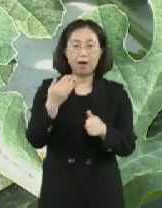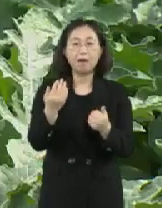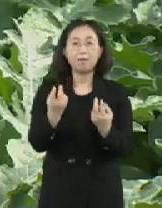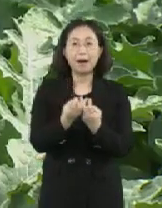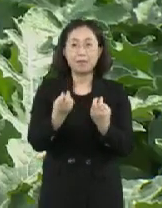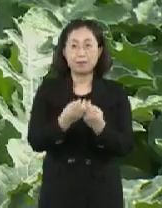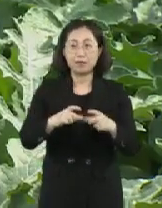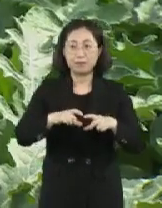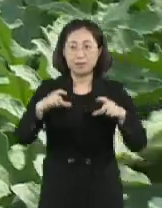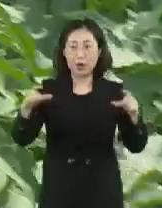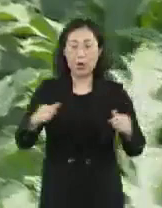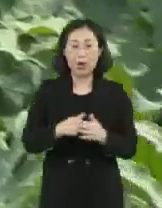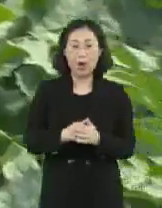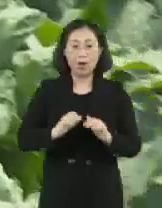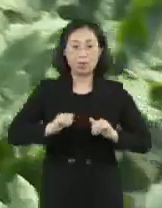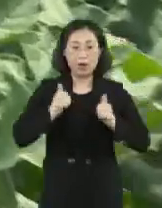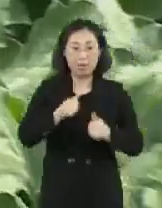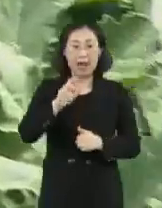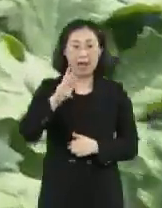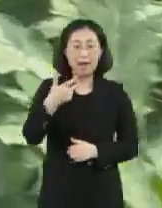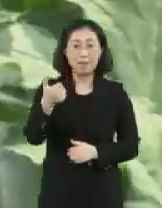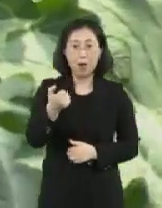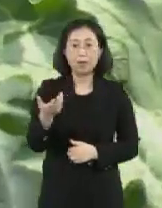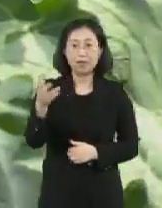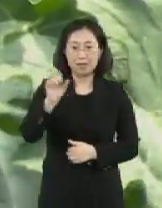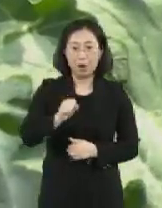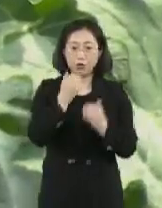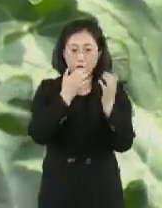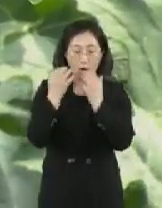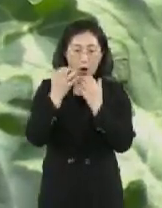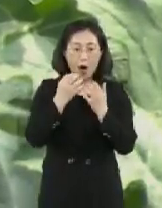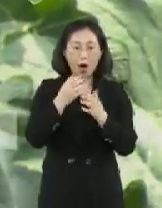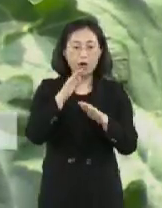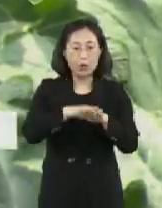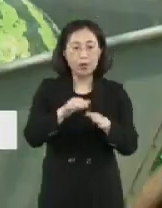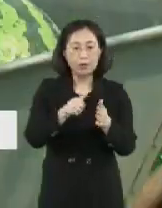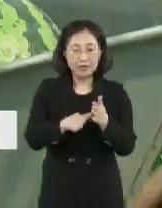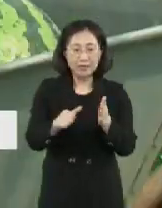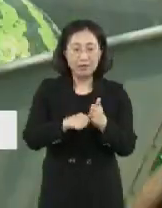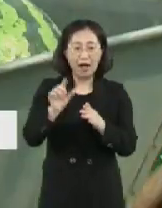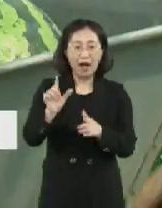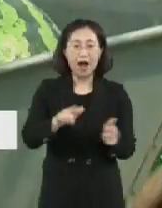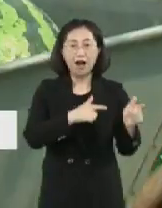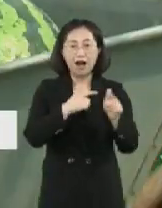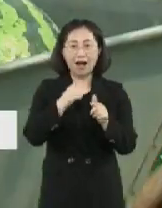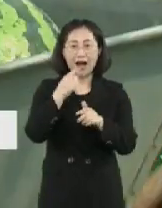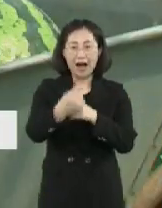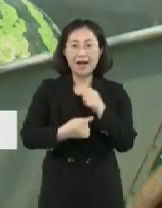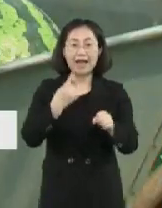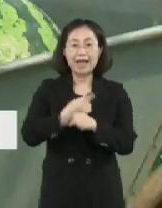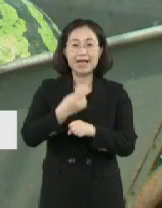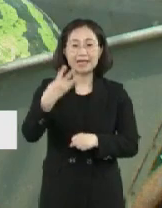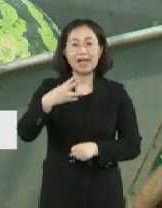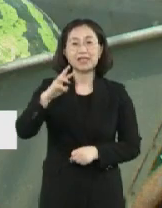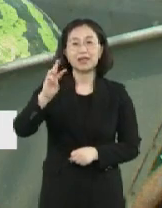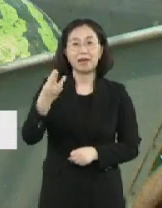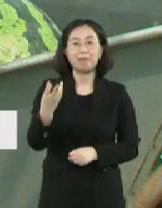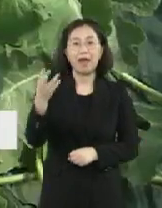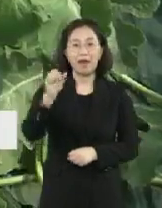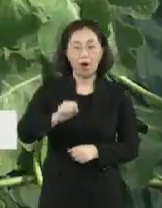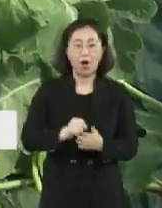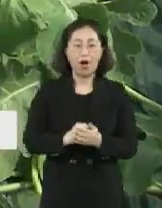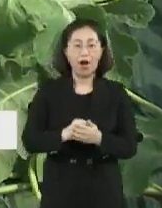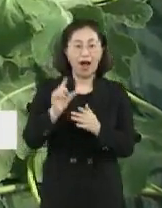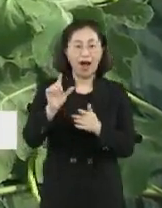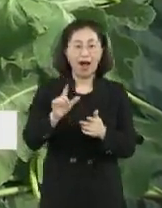했습니다. 부여는 수박 850억 등 농특산물 생산액만 한 해 4,300억에 달하는데 부여의